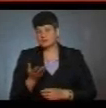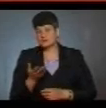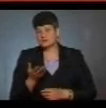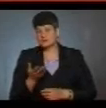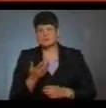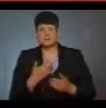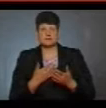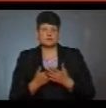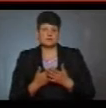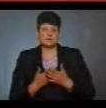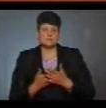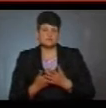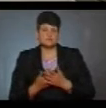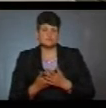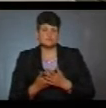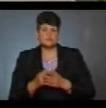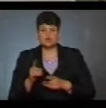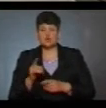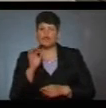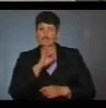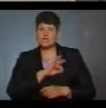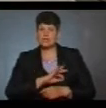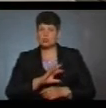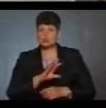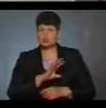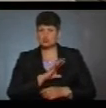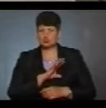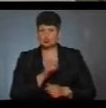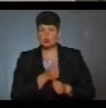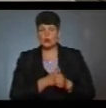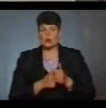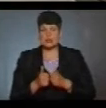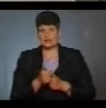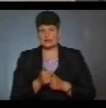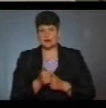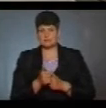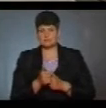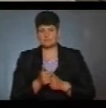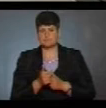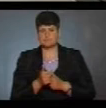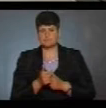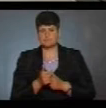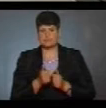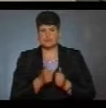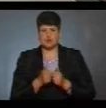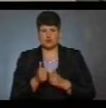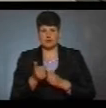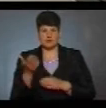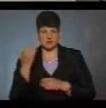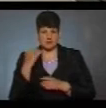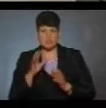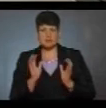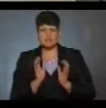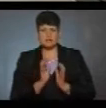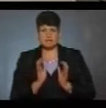очевидно, що вигідно було лідерам перегонів попередніх зберегти